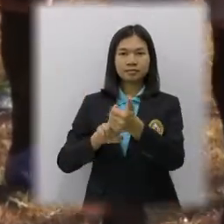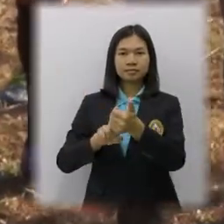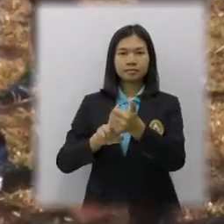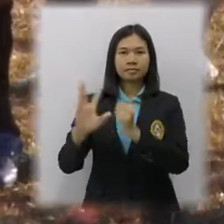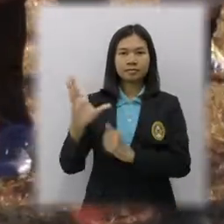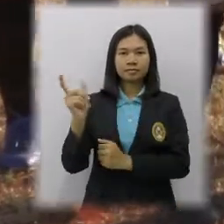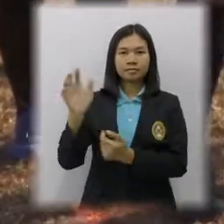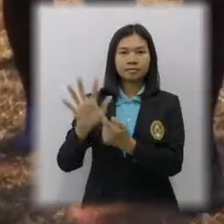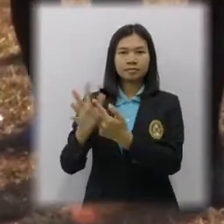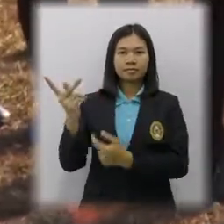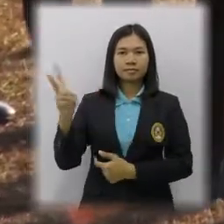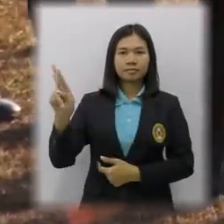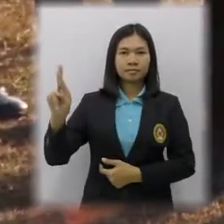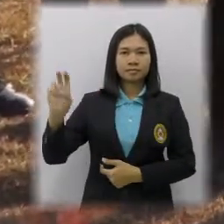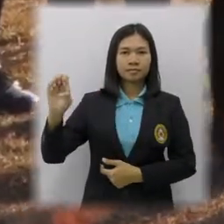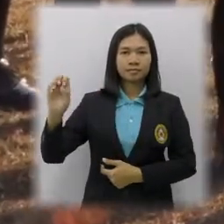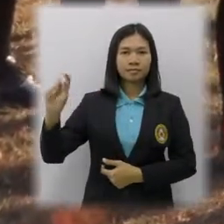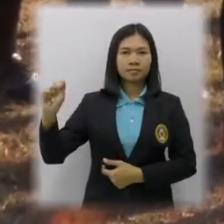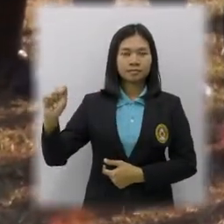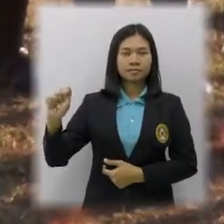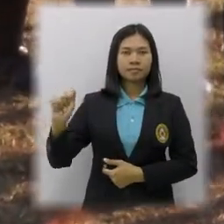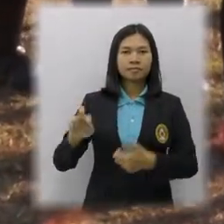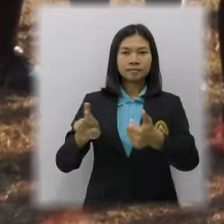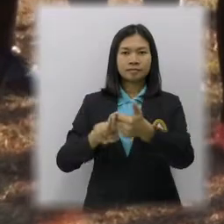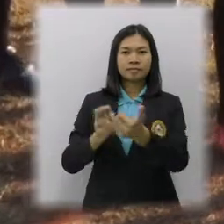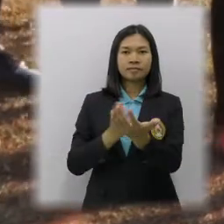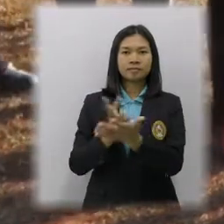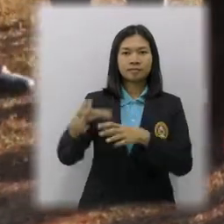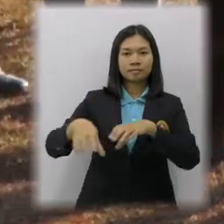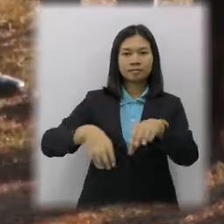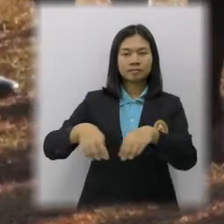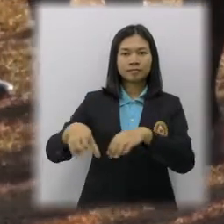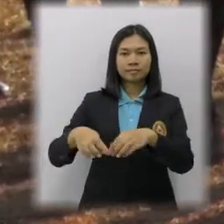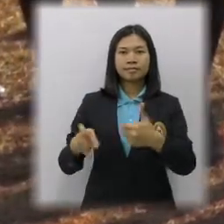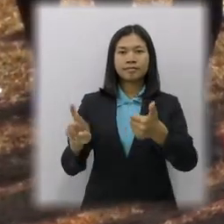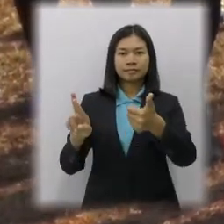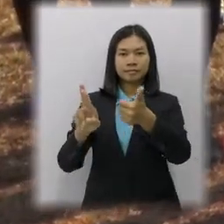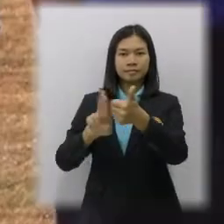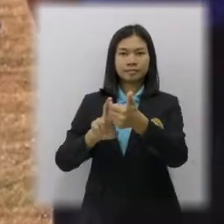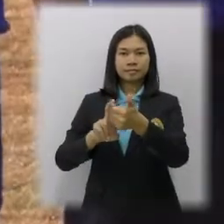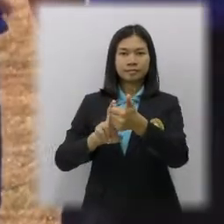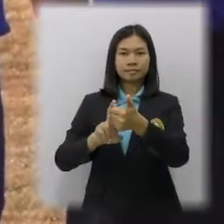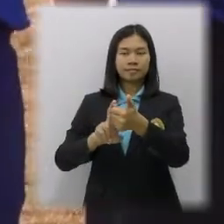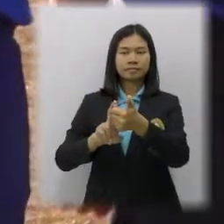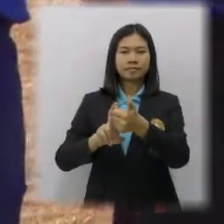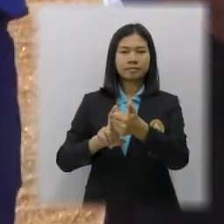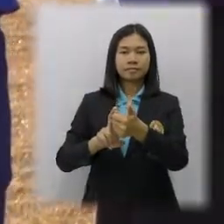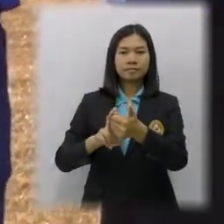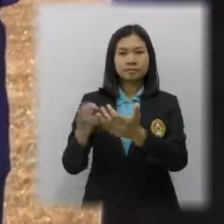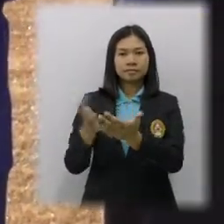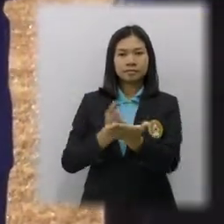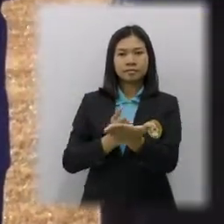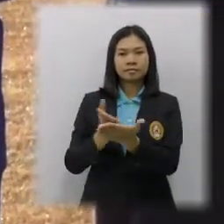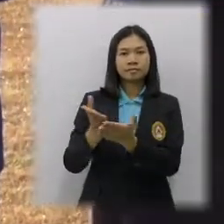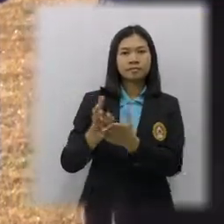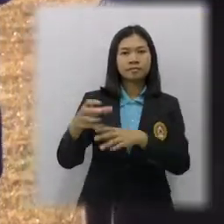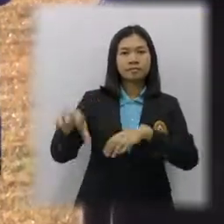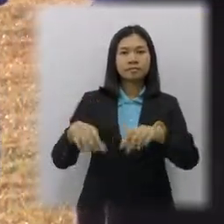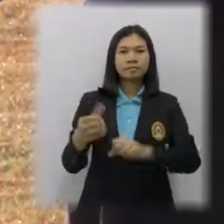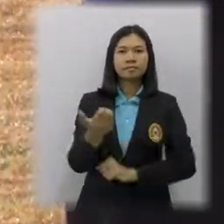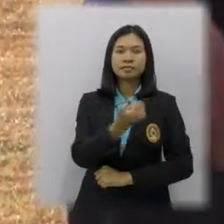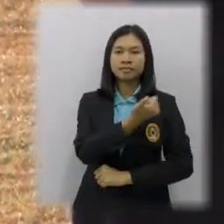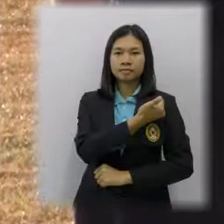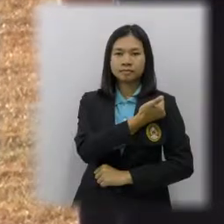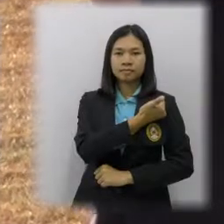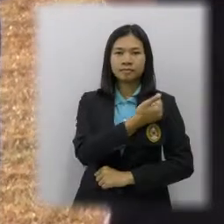าสตราจารย์ชาคริตชันชิตปรีชารองอธิการบดีฝ่ายบริหารผู้ช่วยศาสตราจารย์ธีรทานศรีมหารองอ